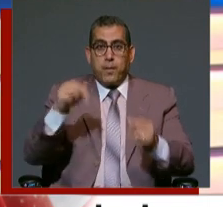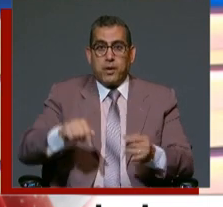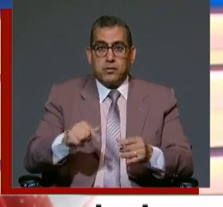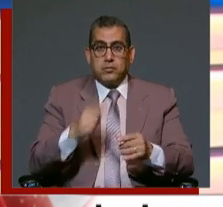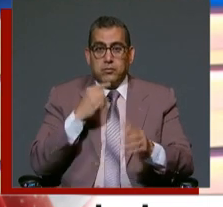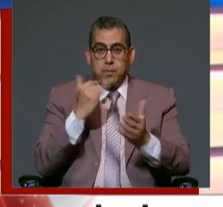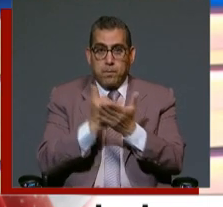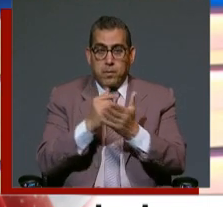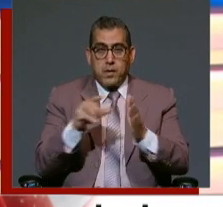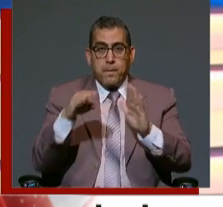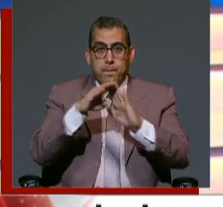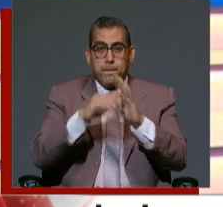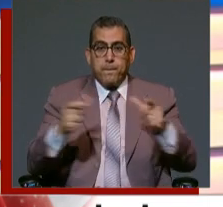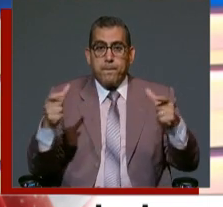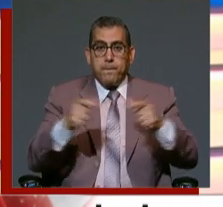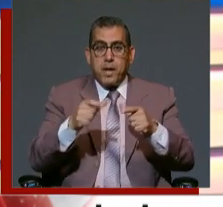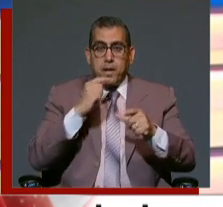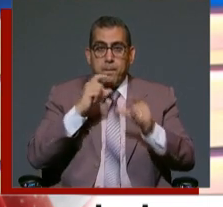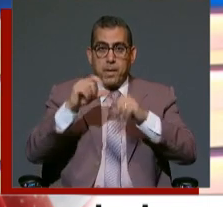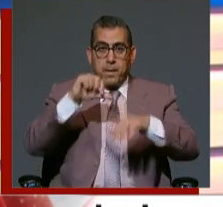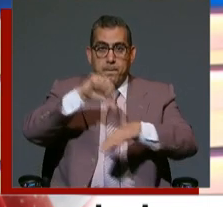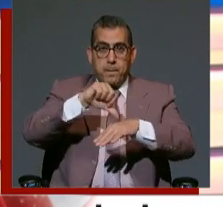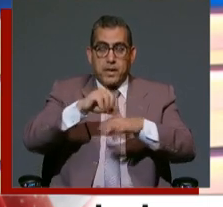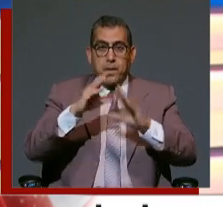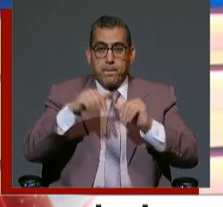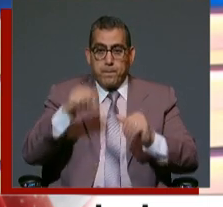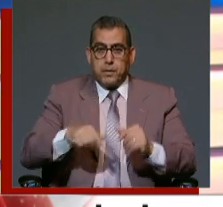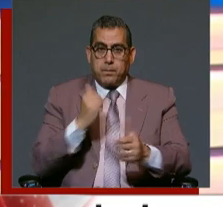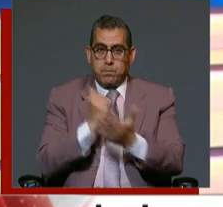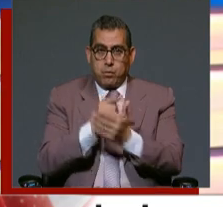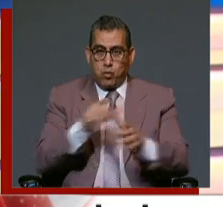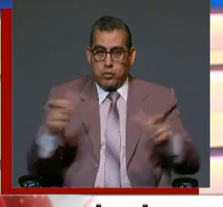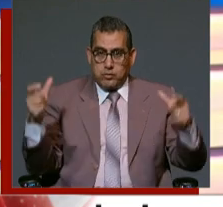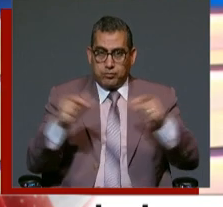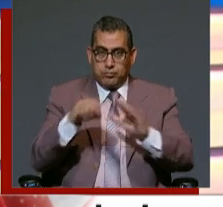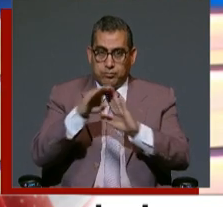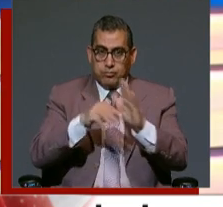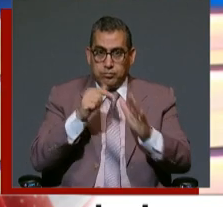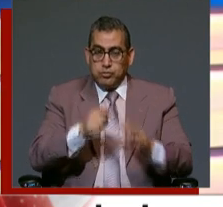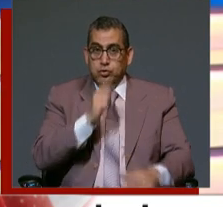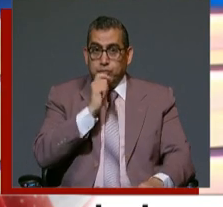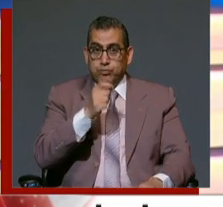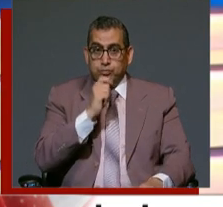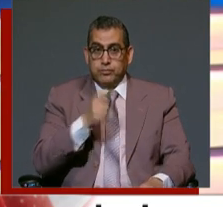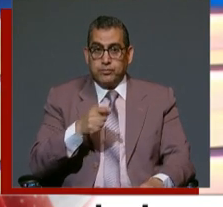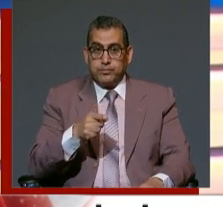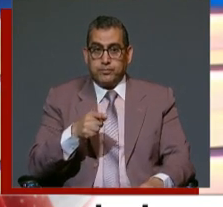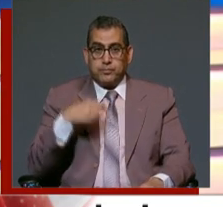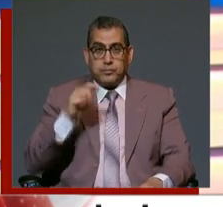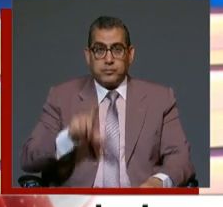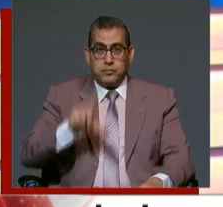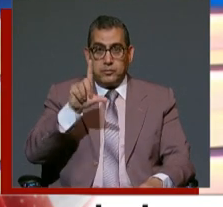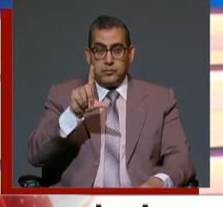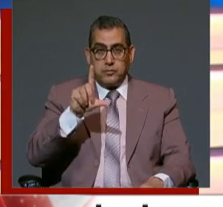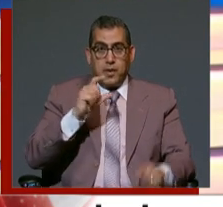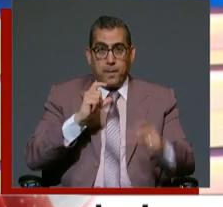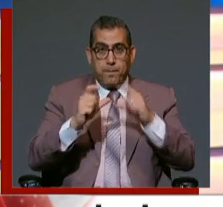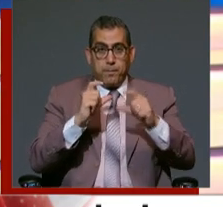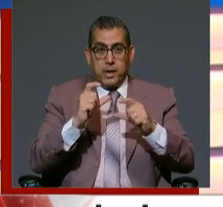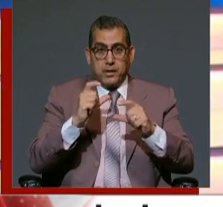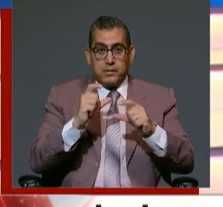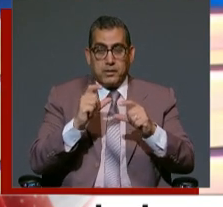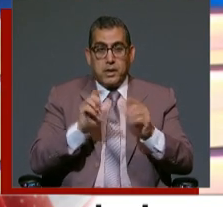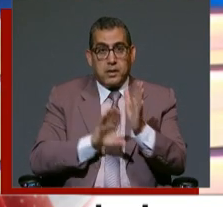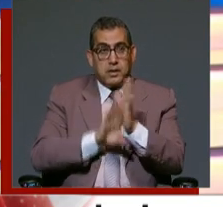البنك المركزي المصري كذلك يتحدث فيه رئيس البنك بنك